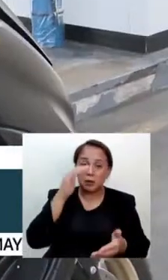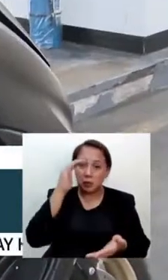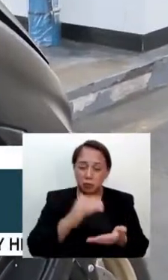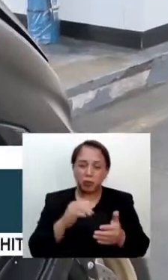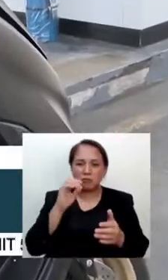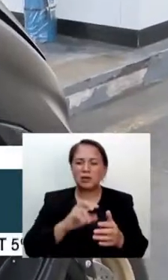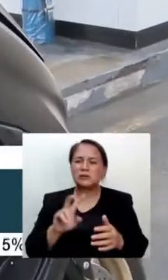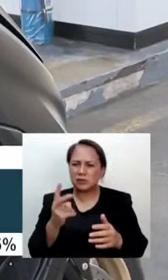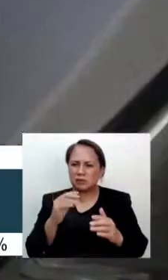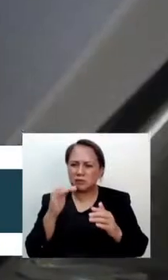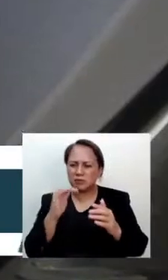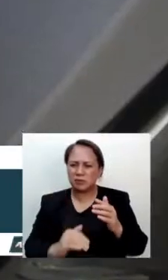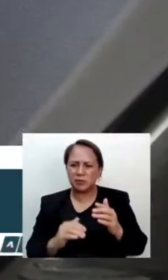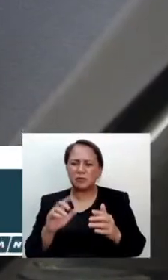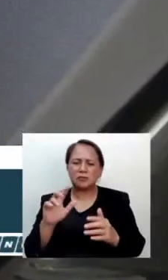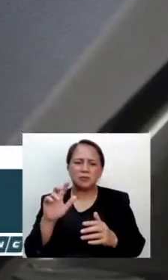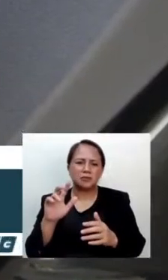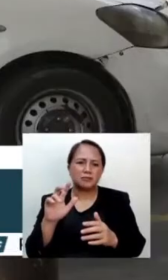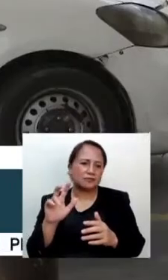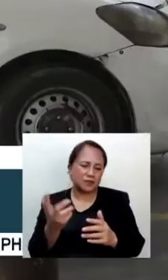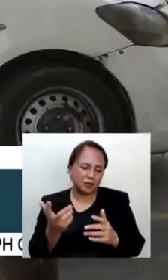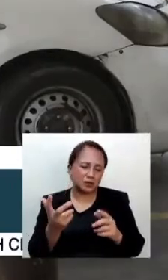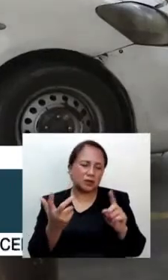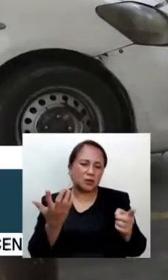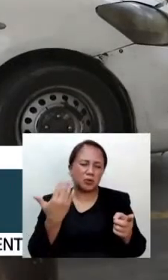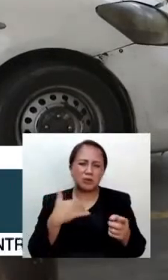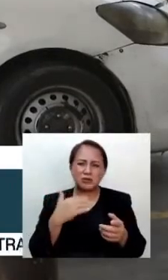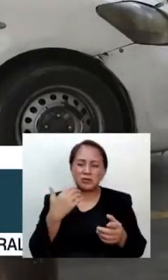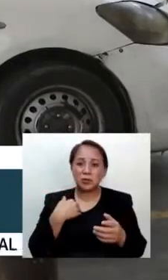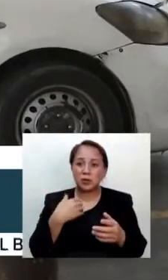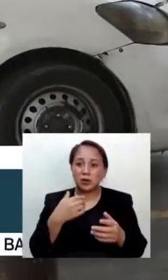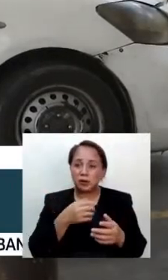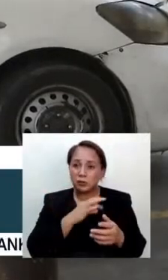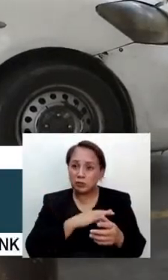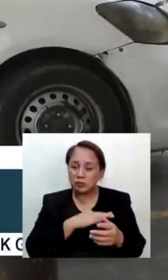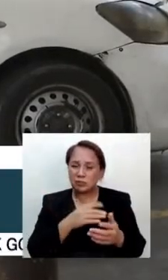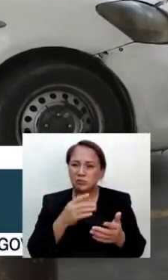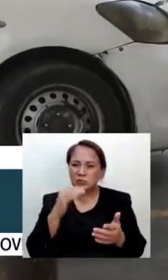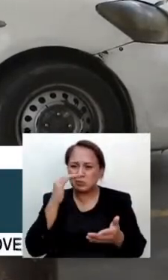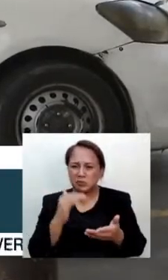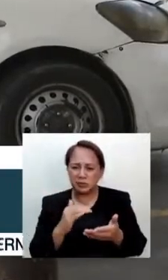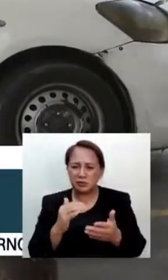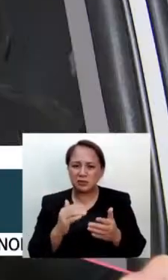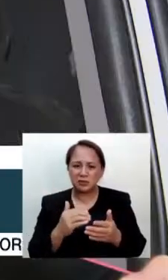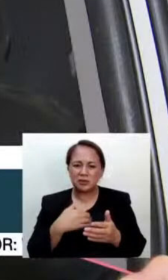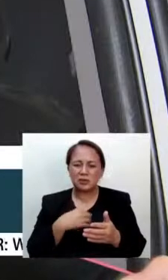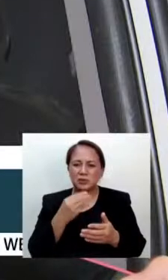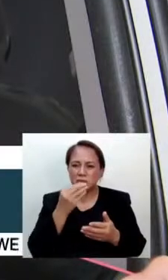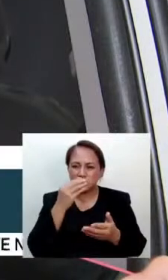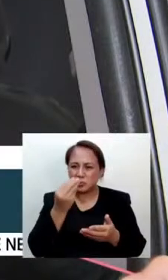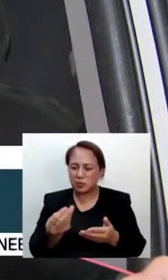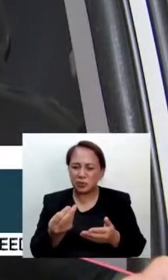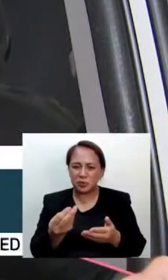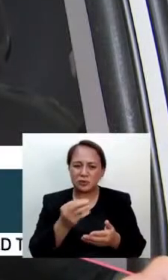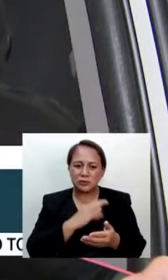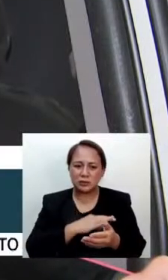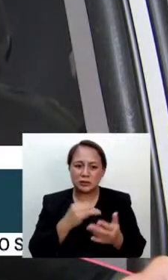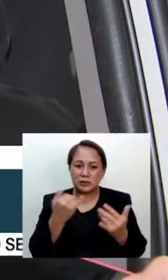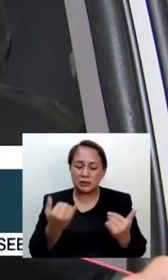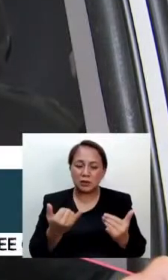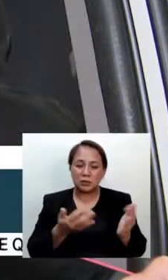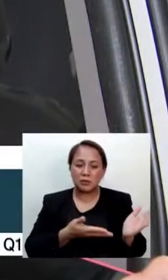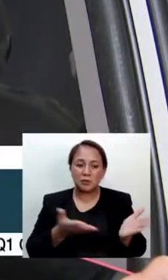Kasi nababawasan yung kita namin eh. Kada taas, bawas ang kita, lumilit ang kita. Kaya nga, nakakapag-uwi na